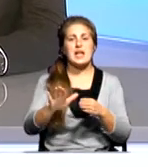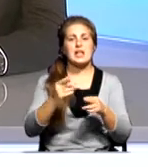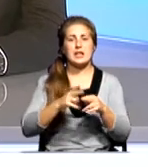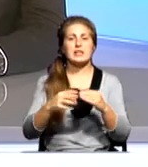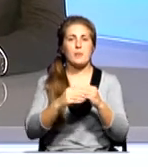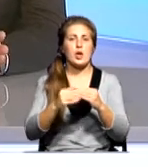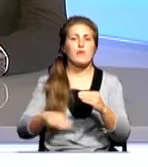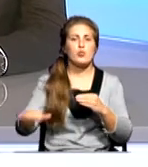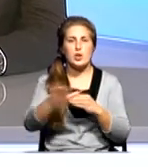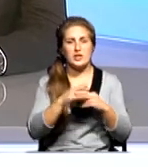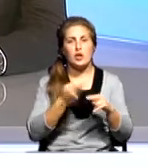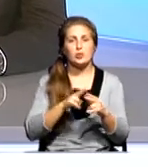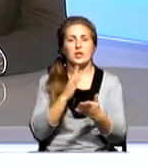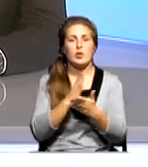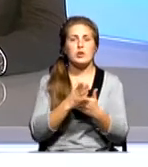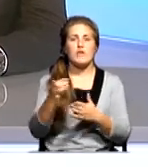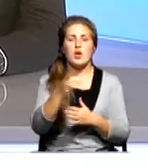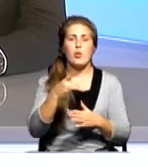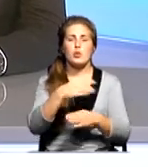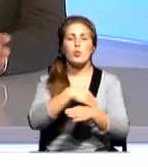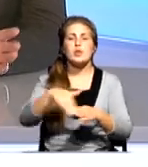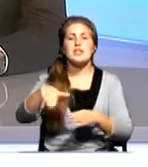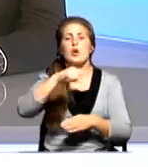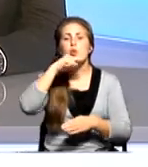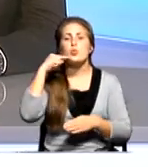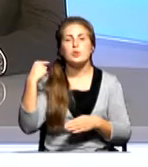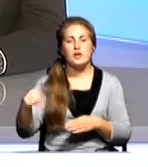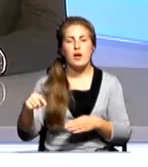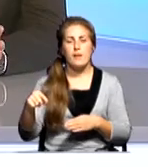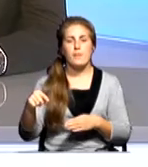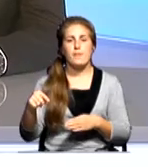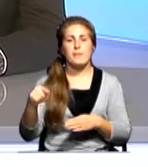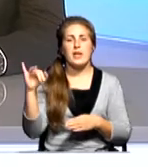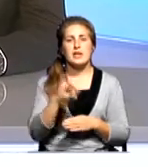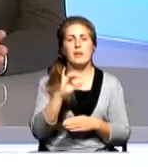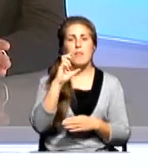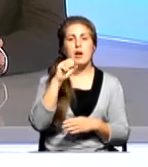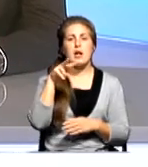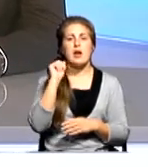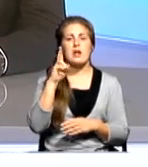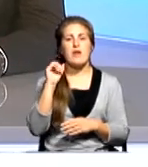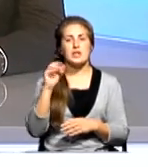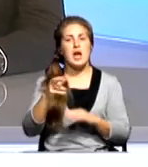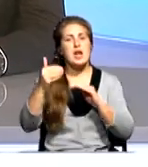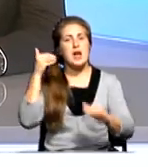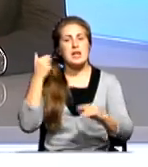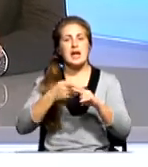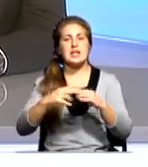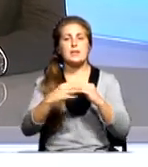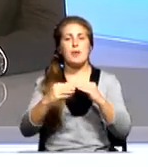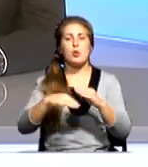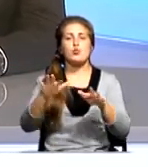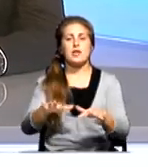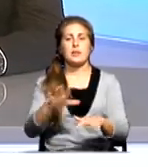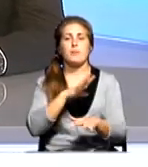который находится в районе улицы и русская и балаклавская ранее этот земельный участок принадлежал